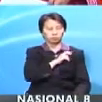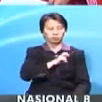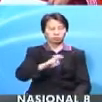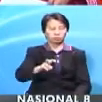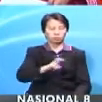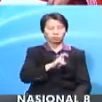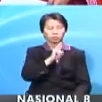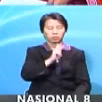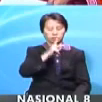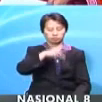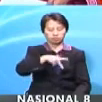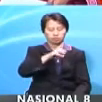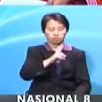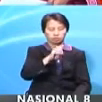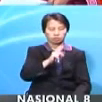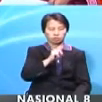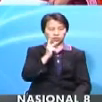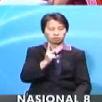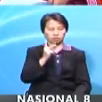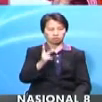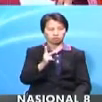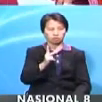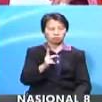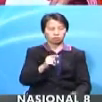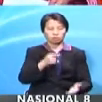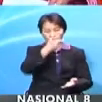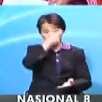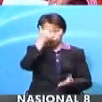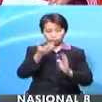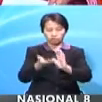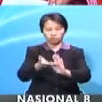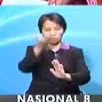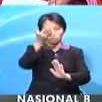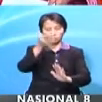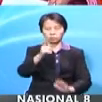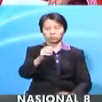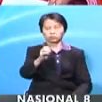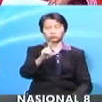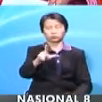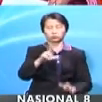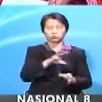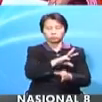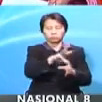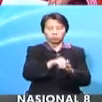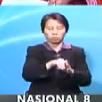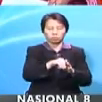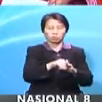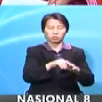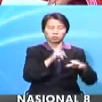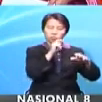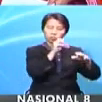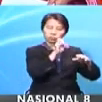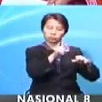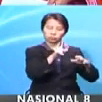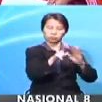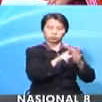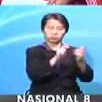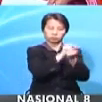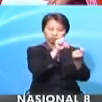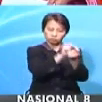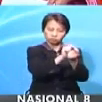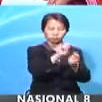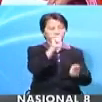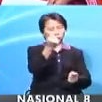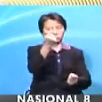negeri koperasi dan kepemudaan Datu Hamzah Zainuddin ini karena kenaikan kadar tuli itu hanya melibatkan Lebu Raya tertentu saja